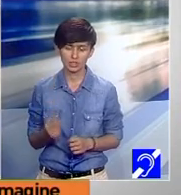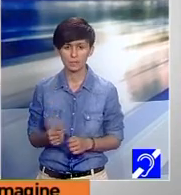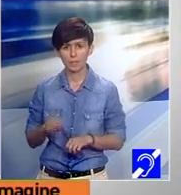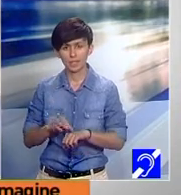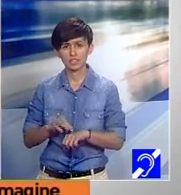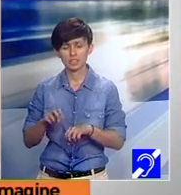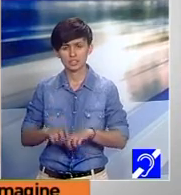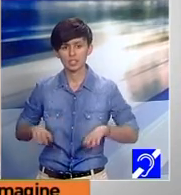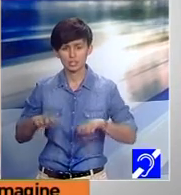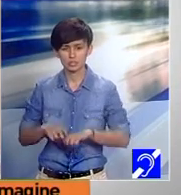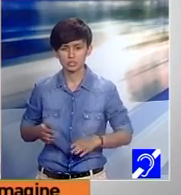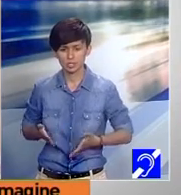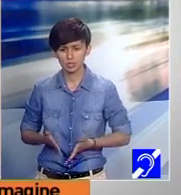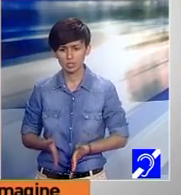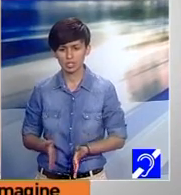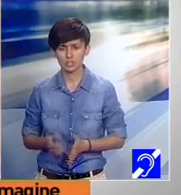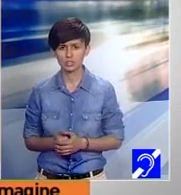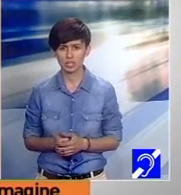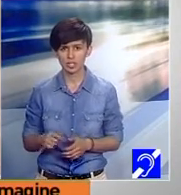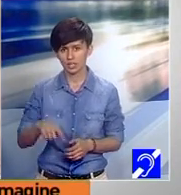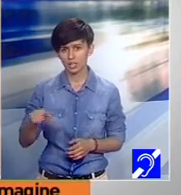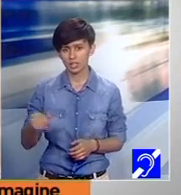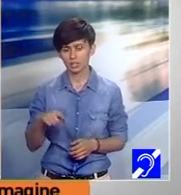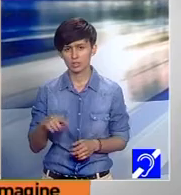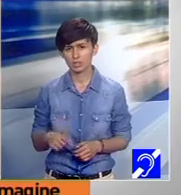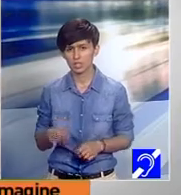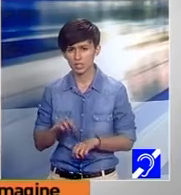naștere. Noi, practic, l-am diagnosticat la 7 zile,